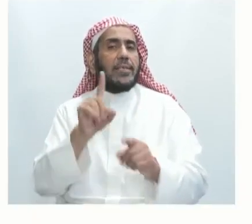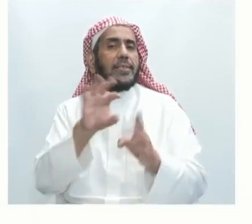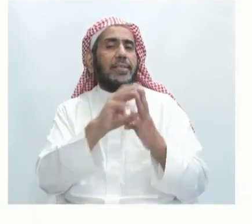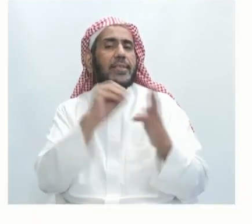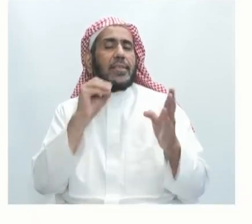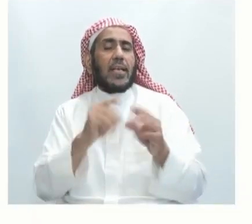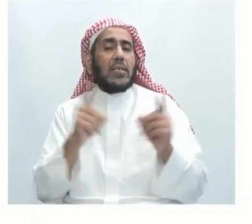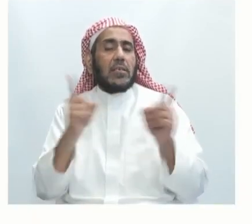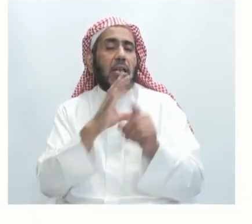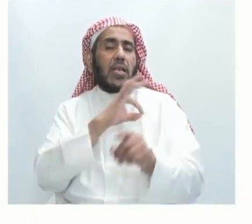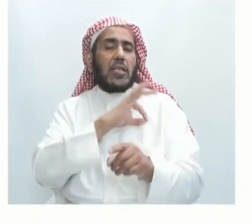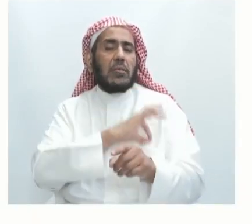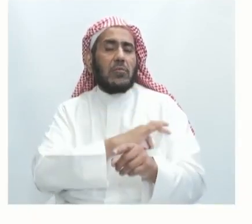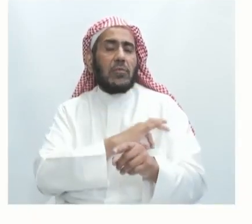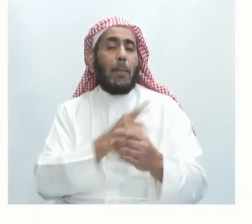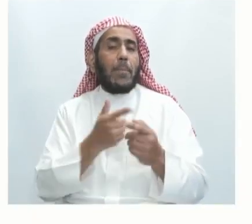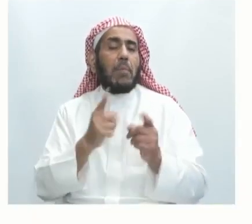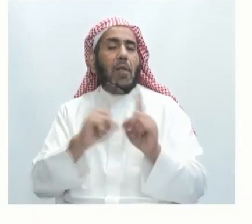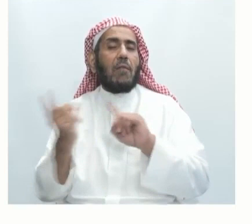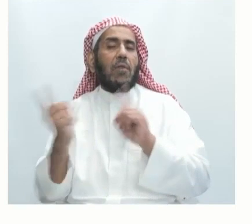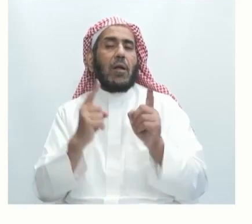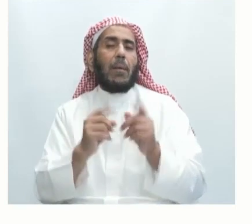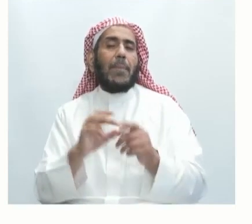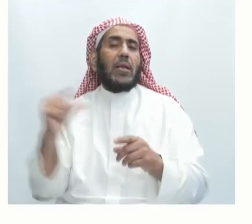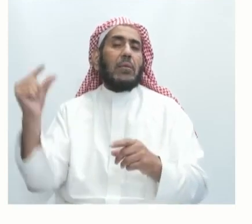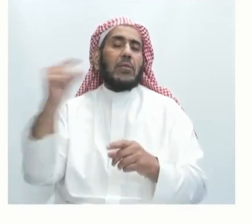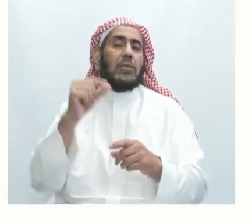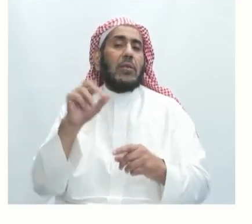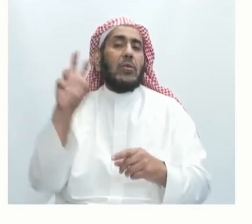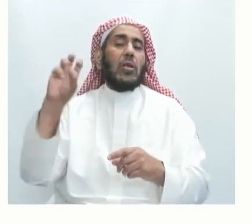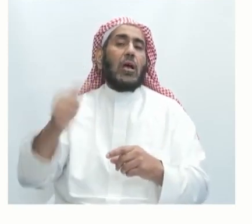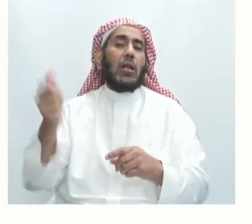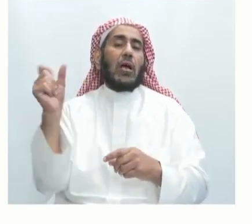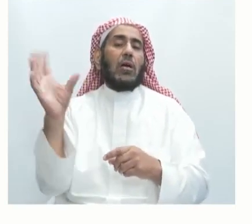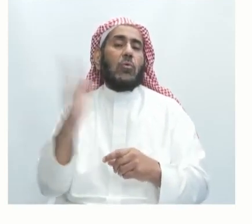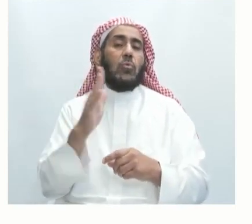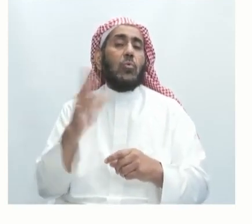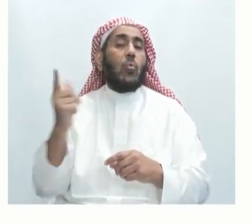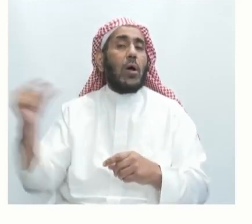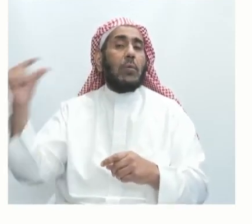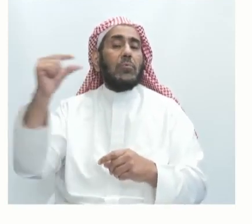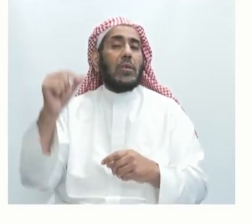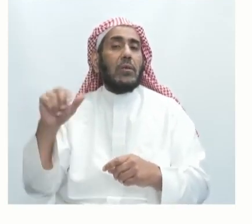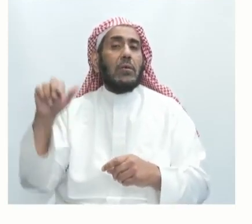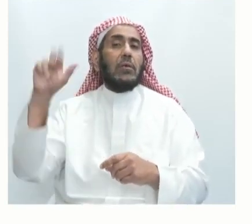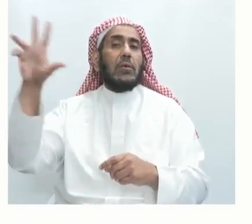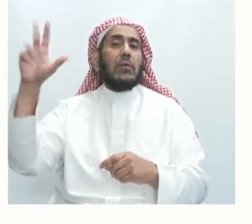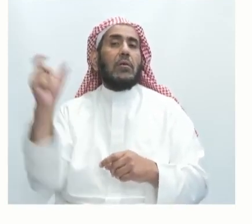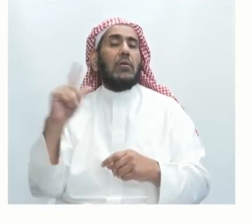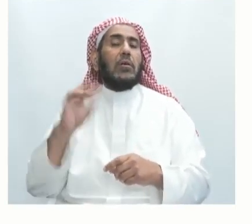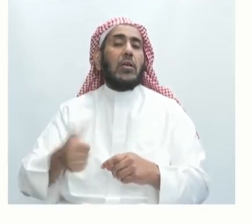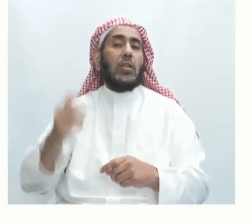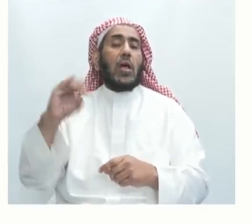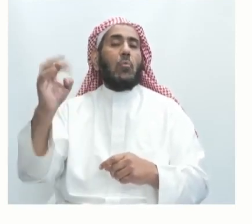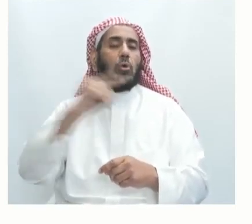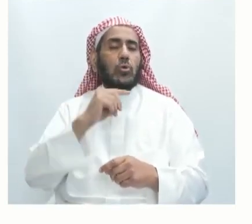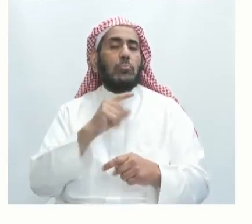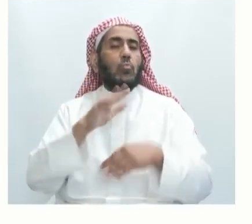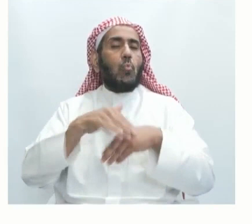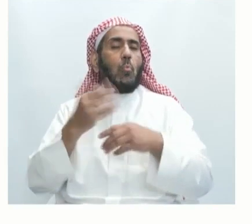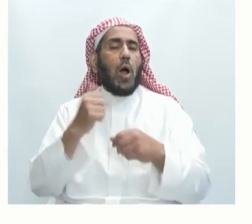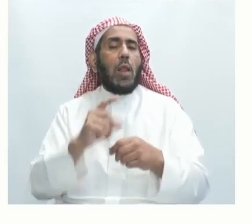النتائج المستفاده من معرفه الفرق بين مصطلحي القانون وكذلك النظام وتجيب على هذا